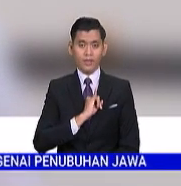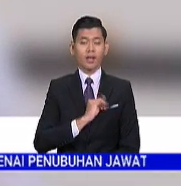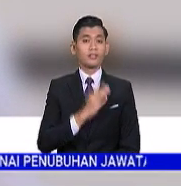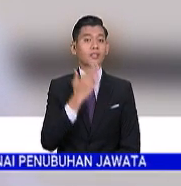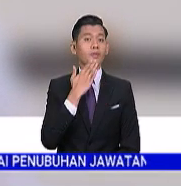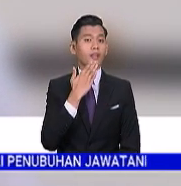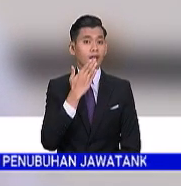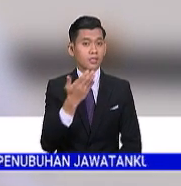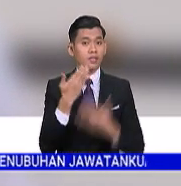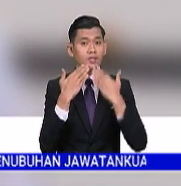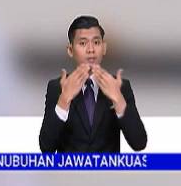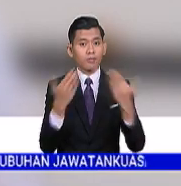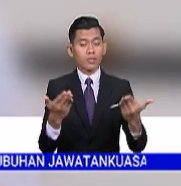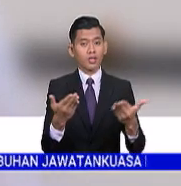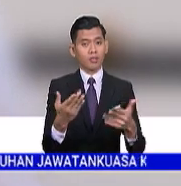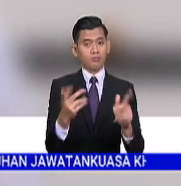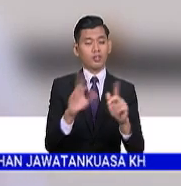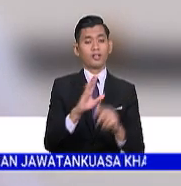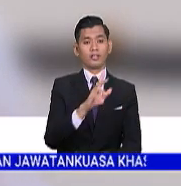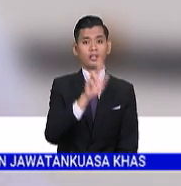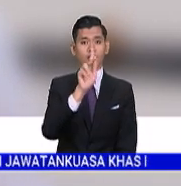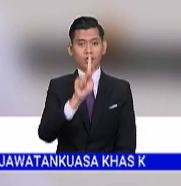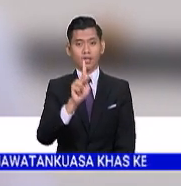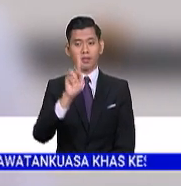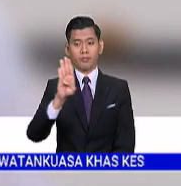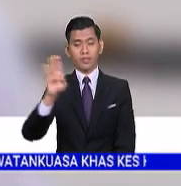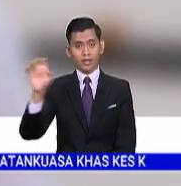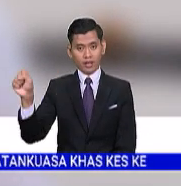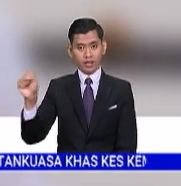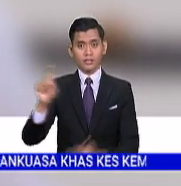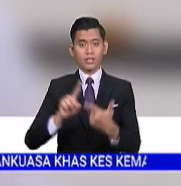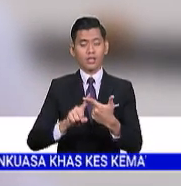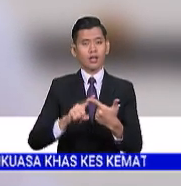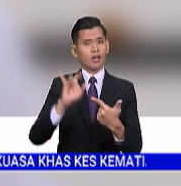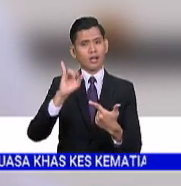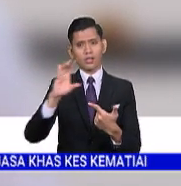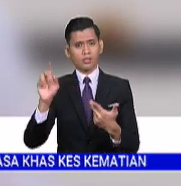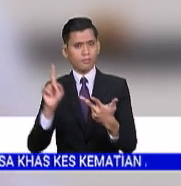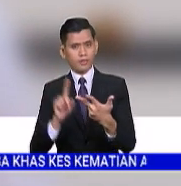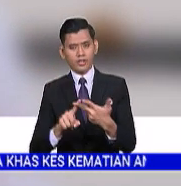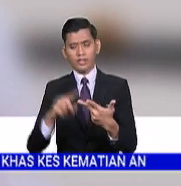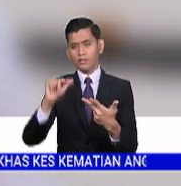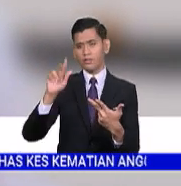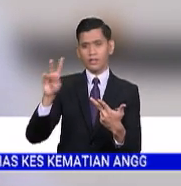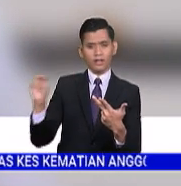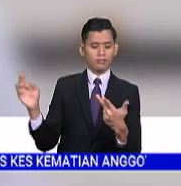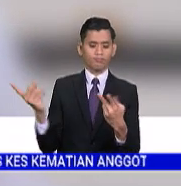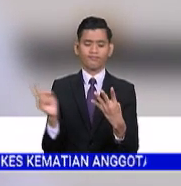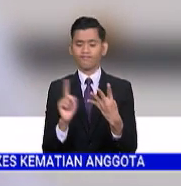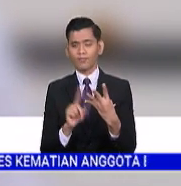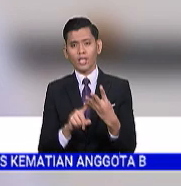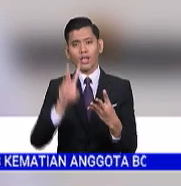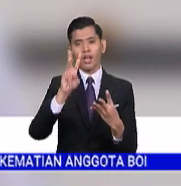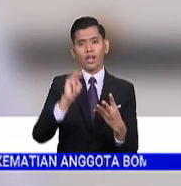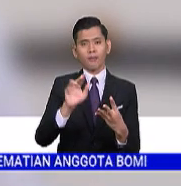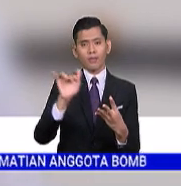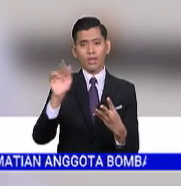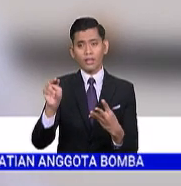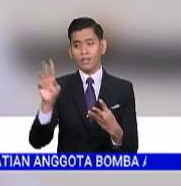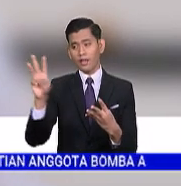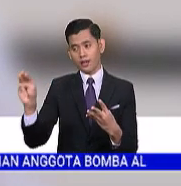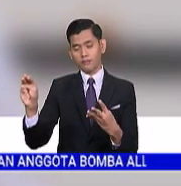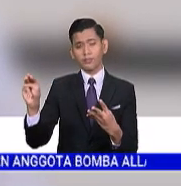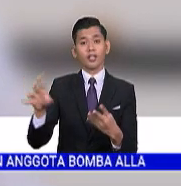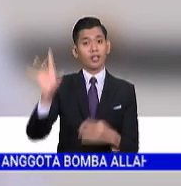kepada pihak KBS, personal sponsor saya RCB, Grant and MAM. So